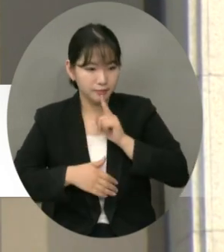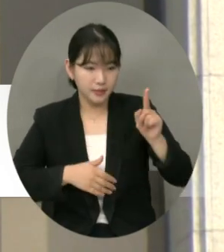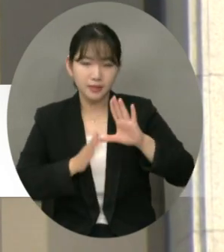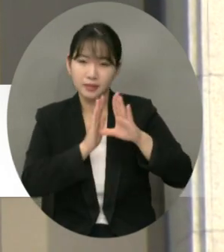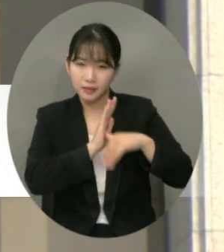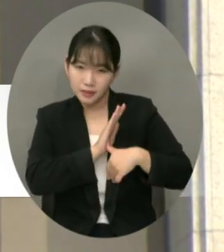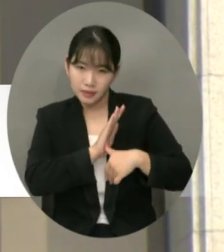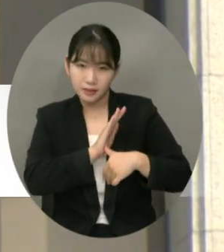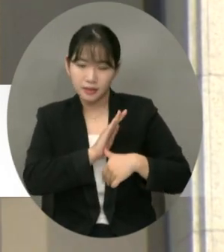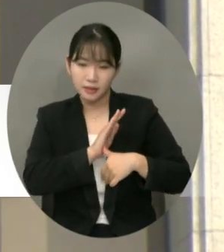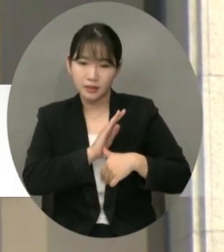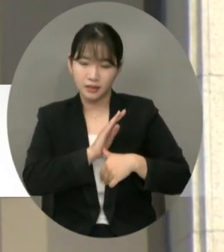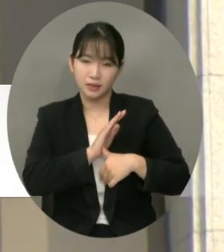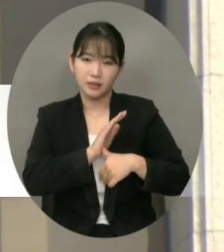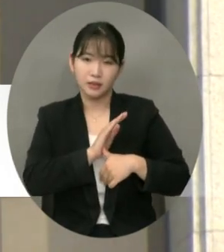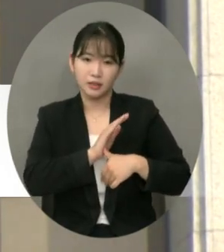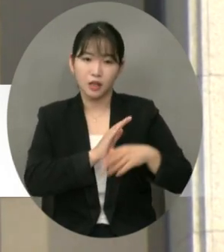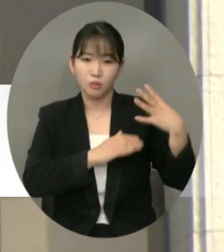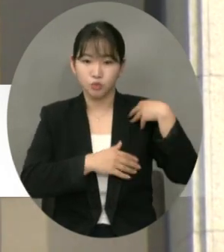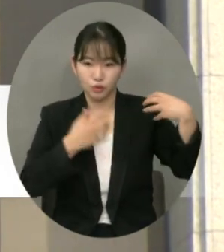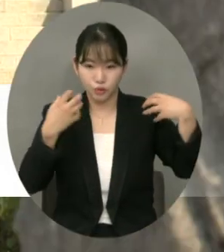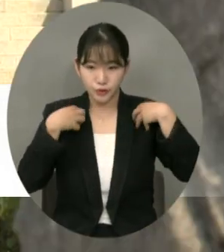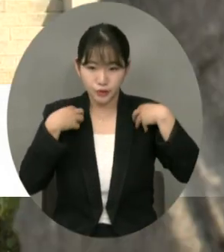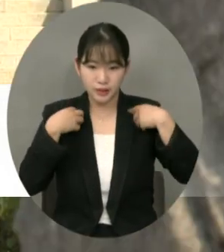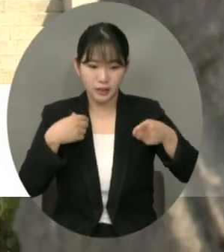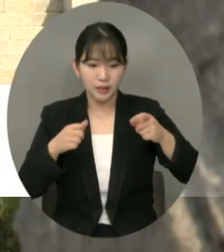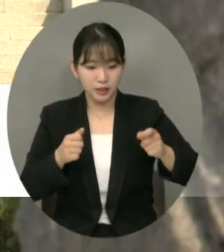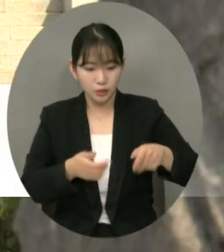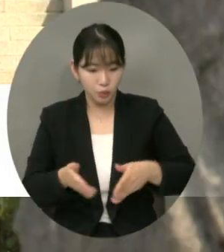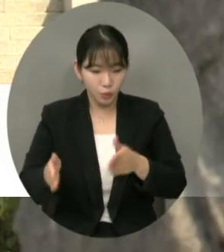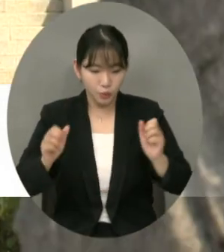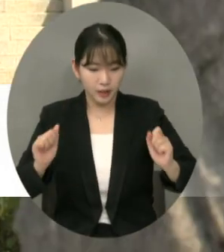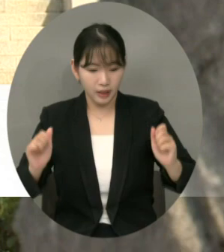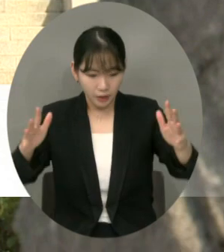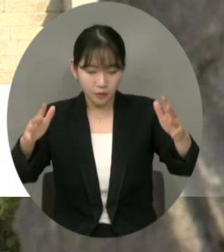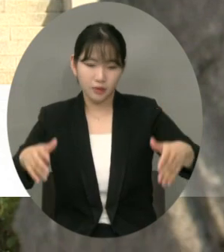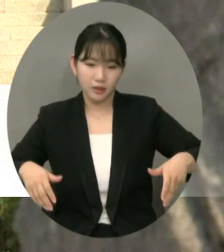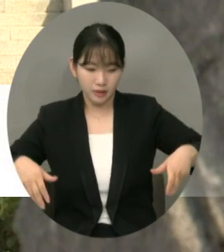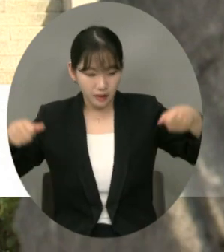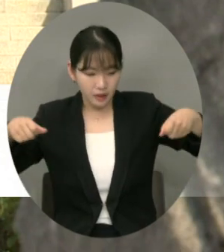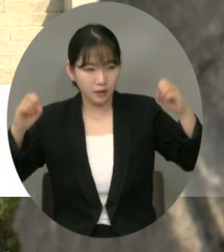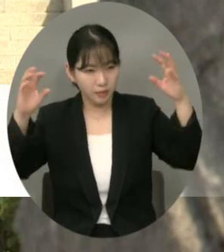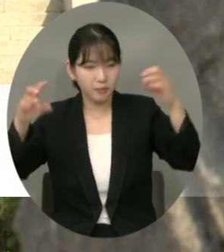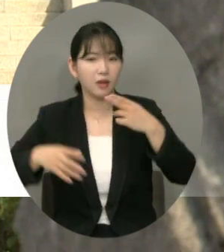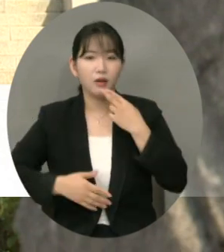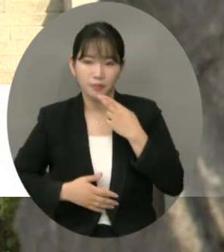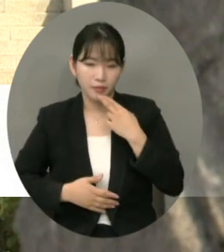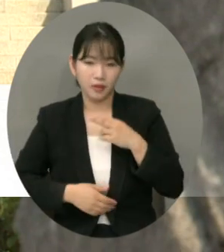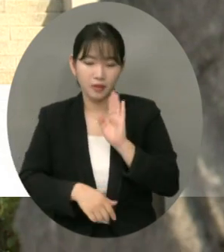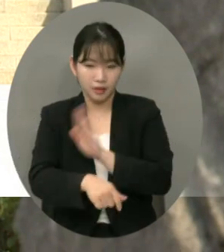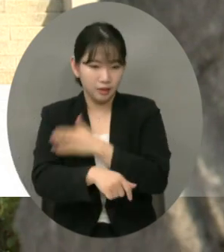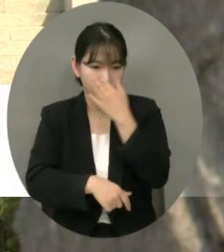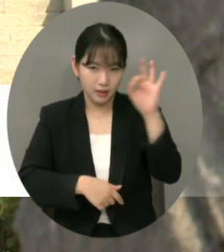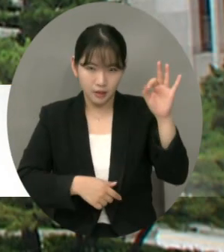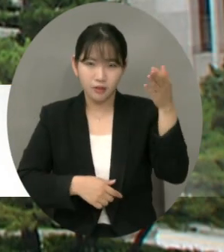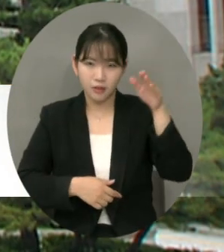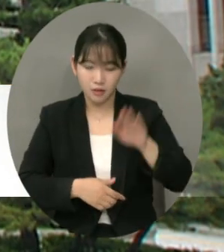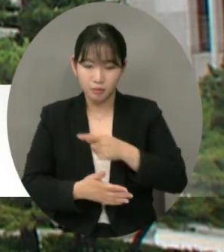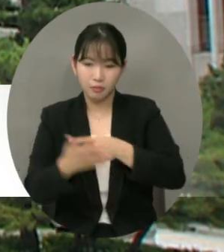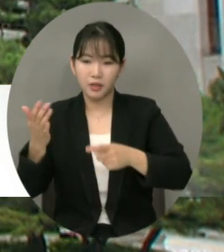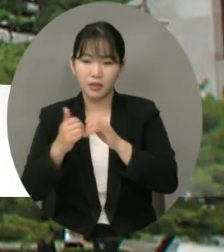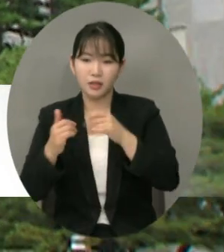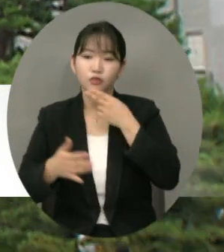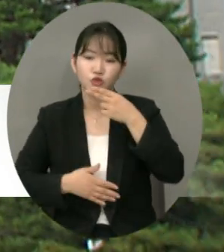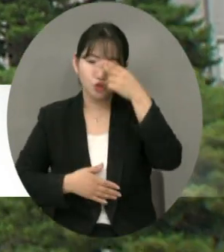항소심에서 군이 해당 도로에 가로등과 난간을 설치하지 않는 등 관리소홀에 과실이 있음을 인정하되 피해자가